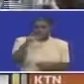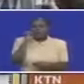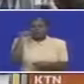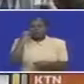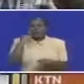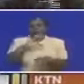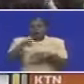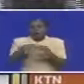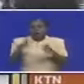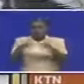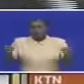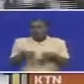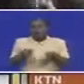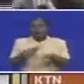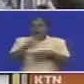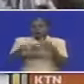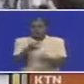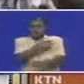hospitali